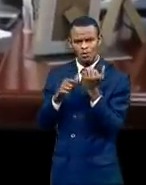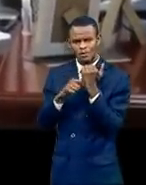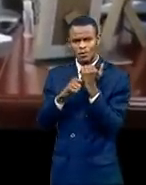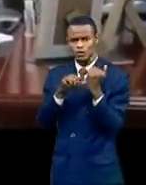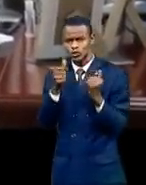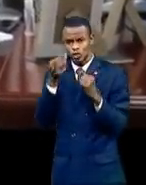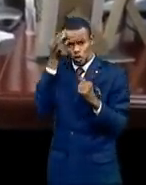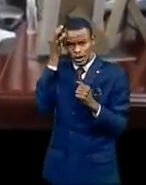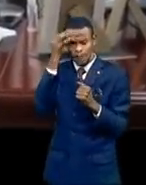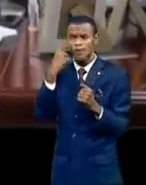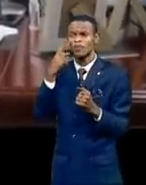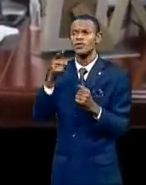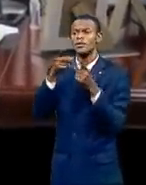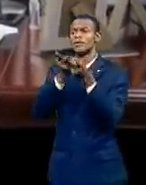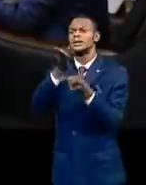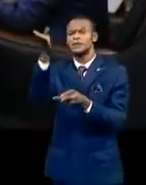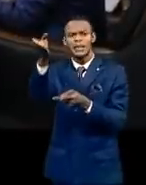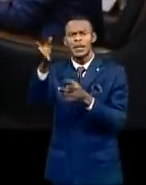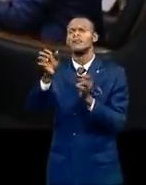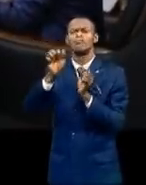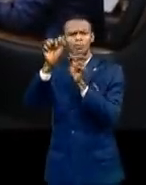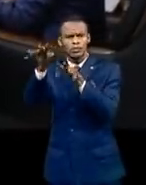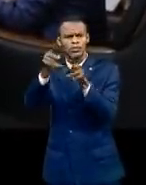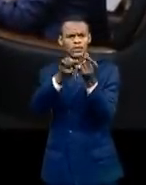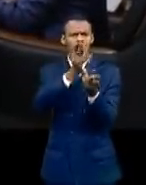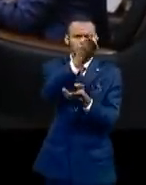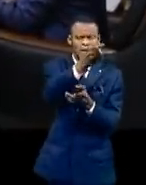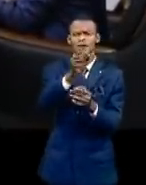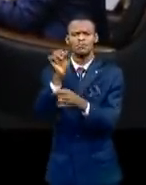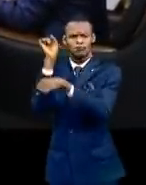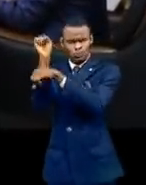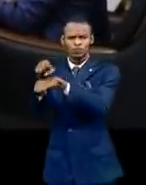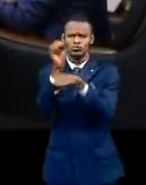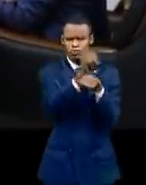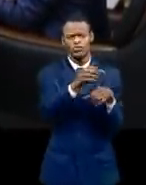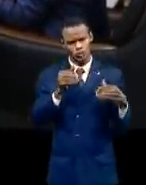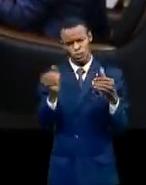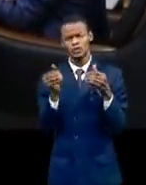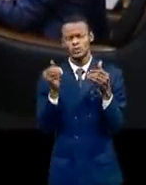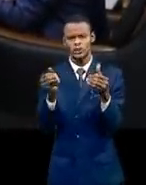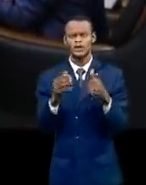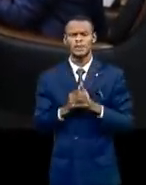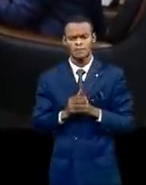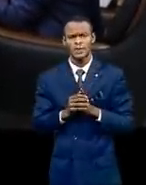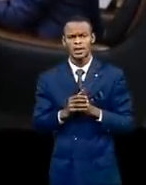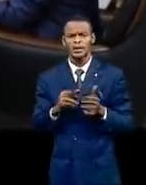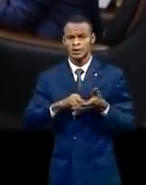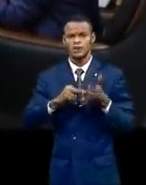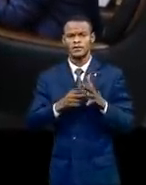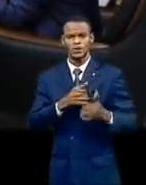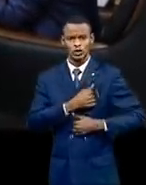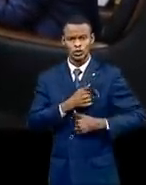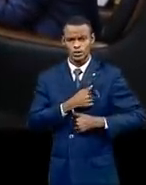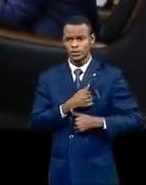regroupés en profit pour leur démobilisation. Sur les terrains, les leaders d'opinion sont